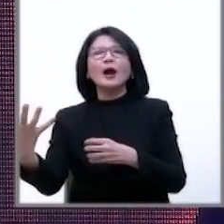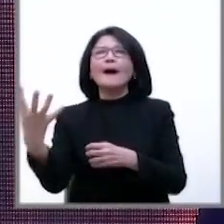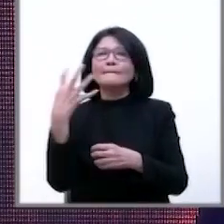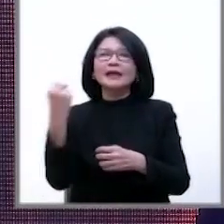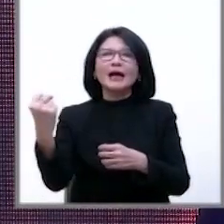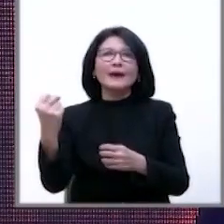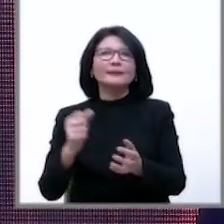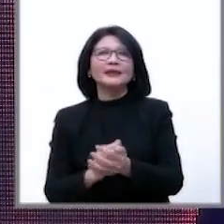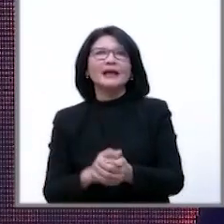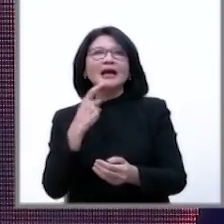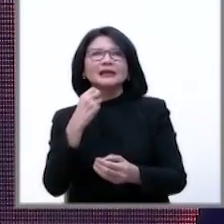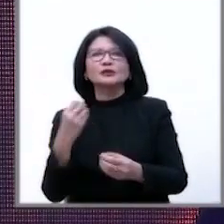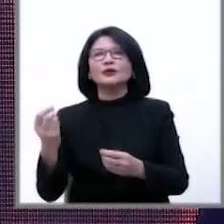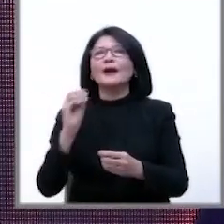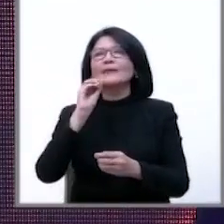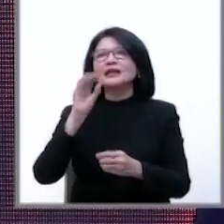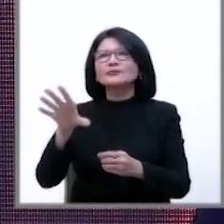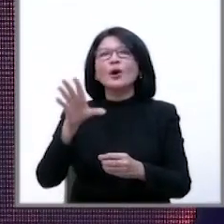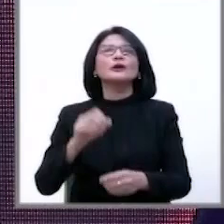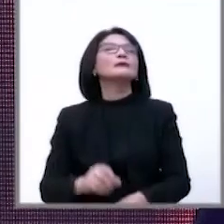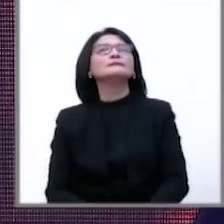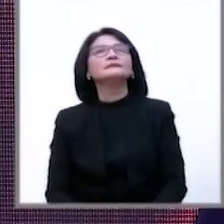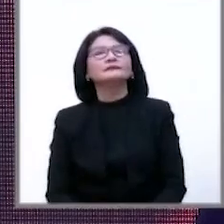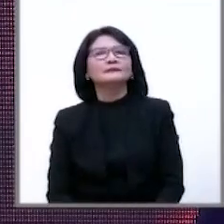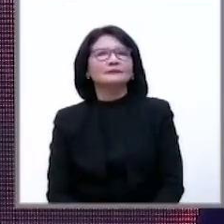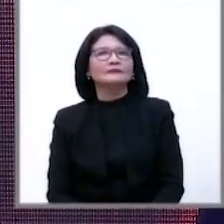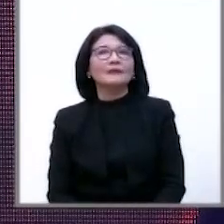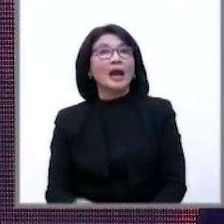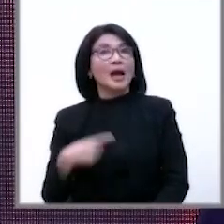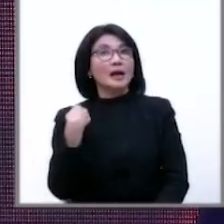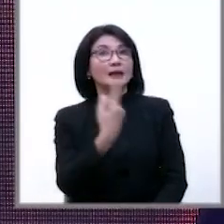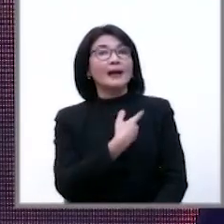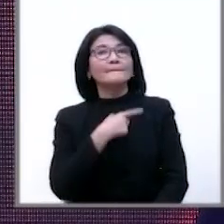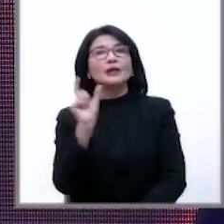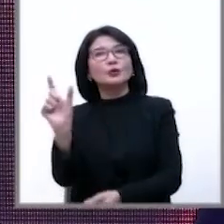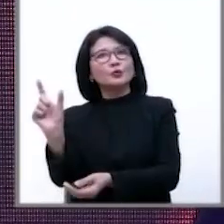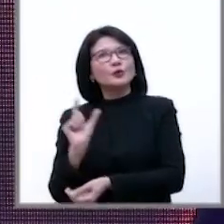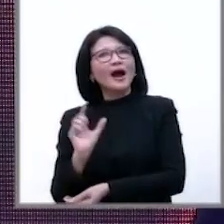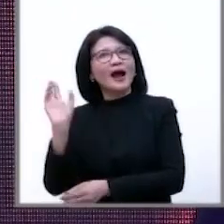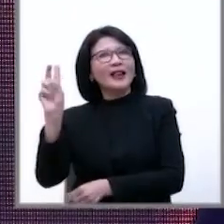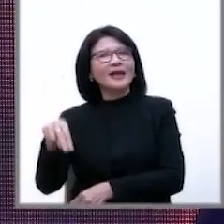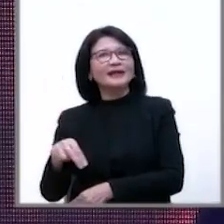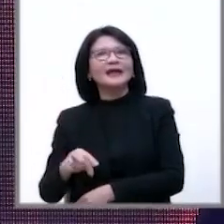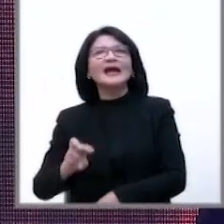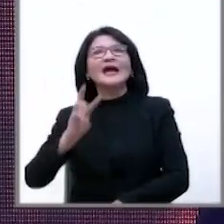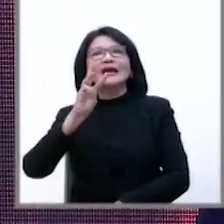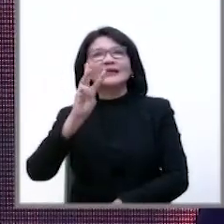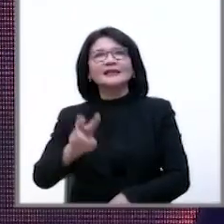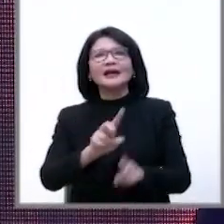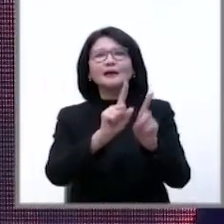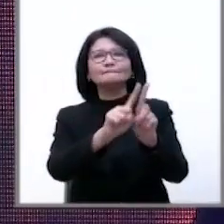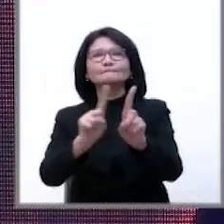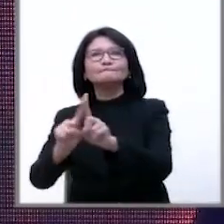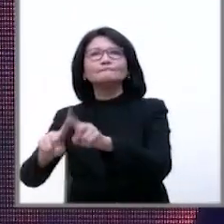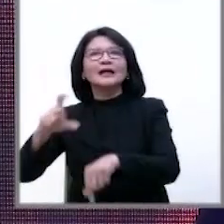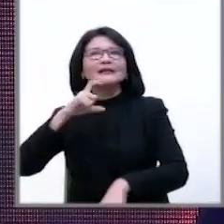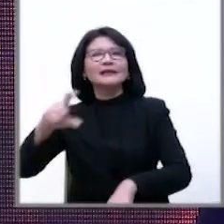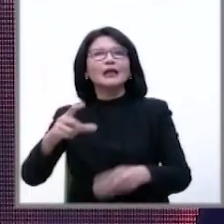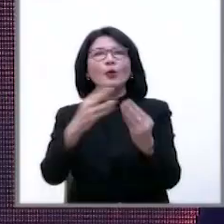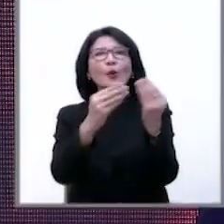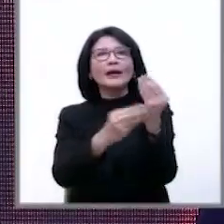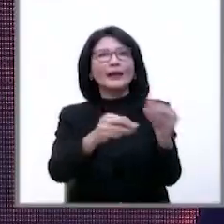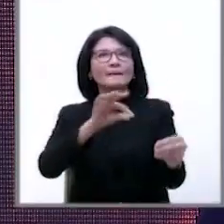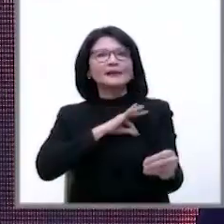saling memberikan respons untuk itu kami undang kembali ketiga calon wakil presiden untuk